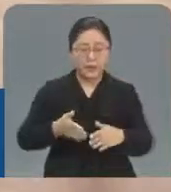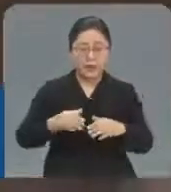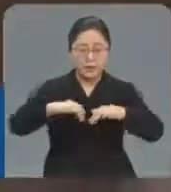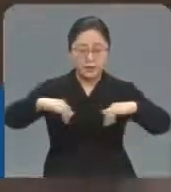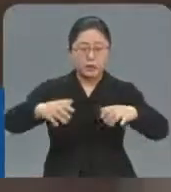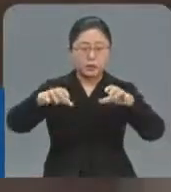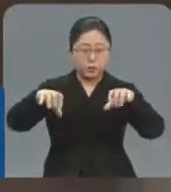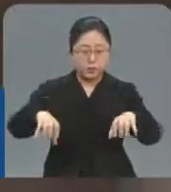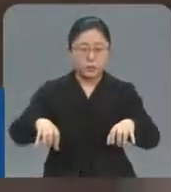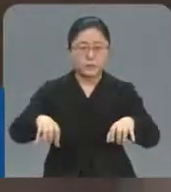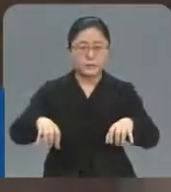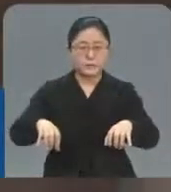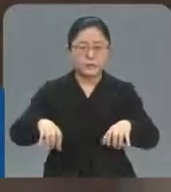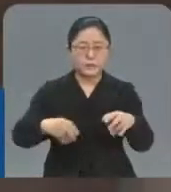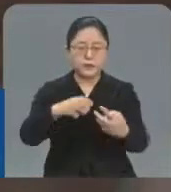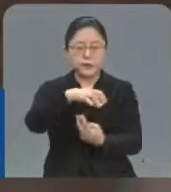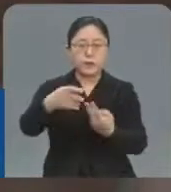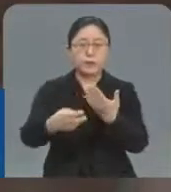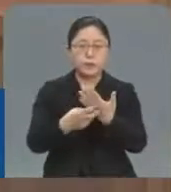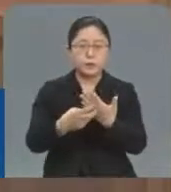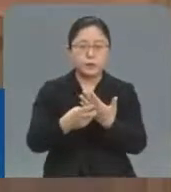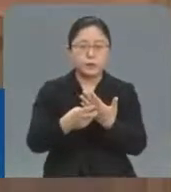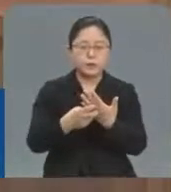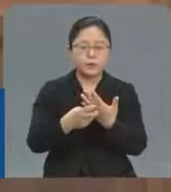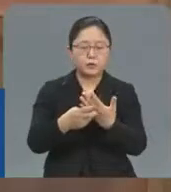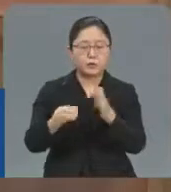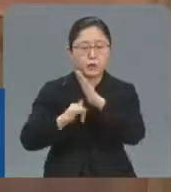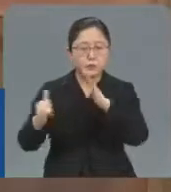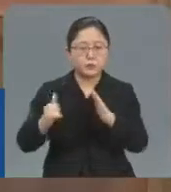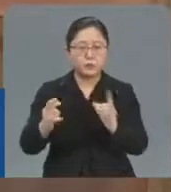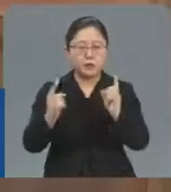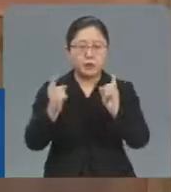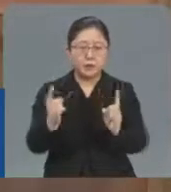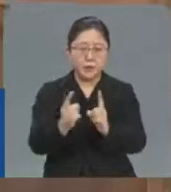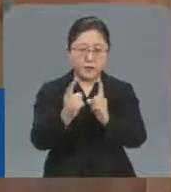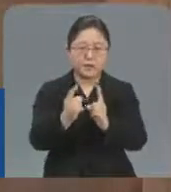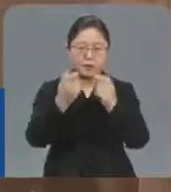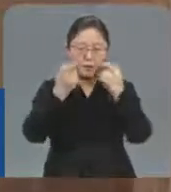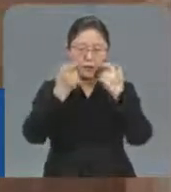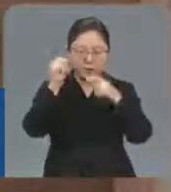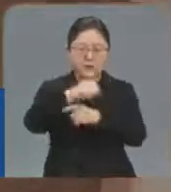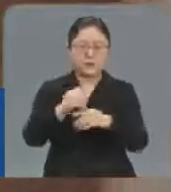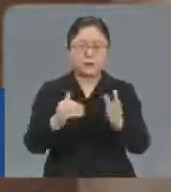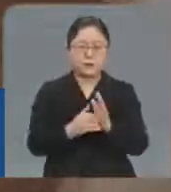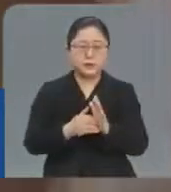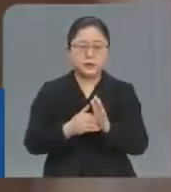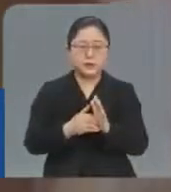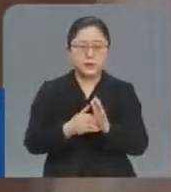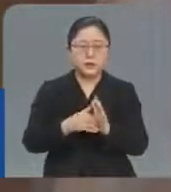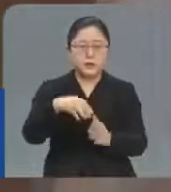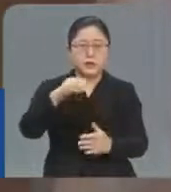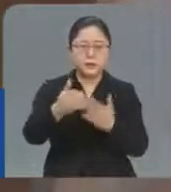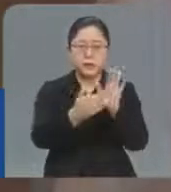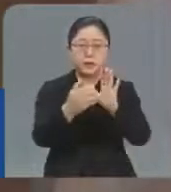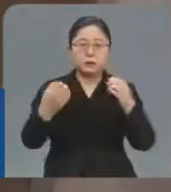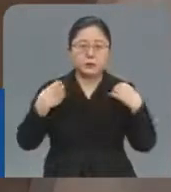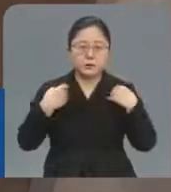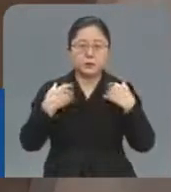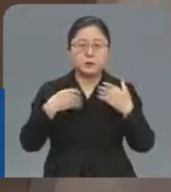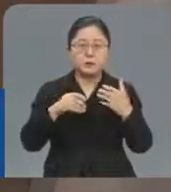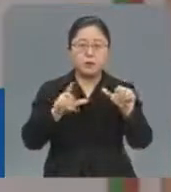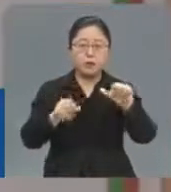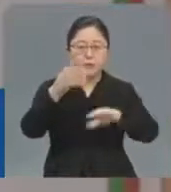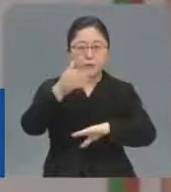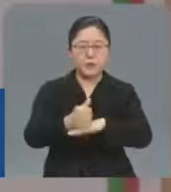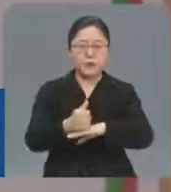별도의 공간에서만 요양병원 입원 환자와 가족들의 비대면 면회가 허용된다고 밝혔습니다. 한편 방역당국은 이달